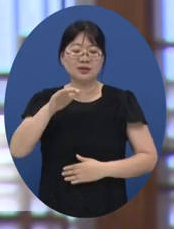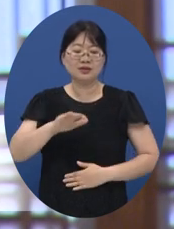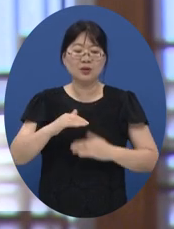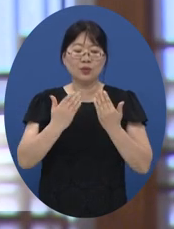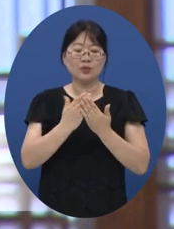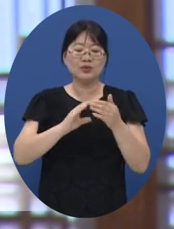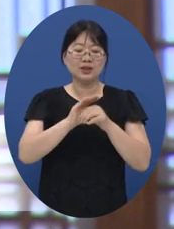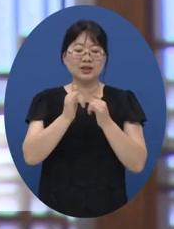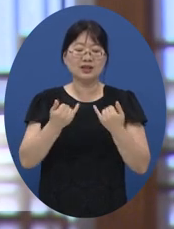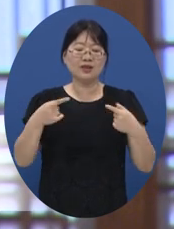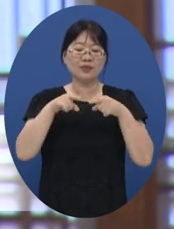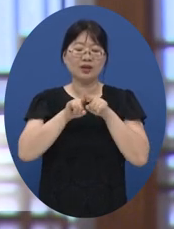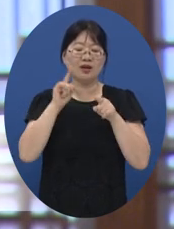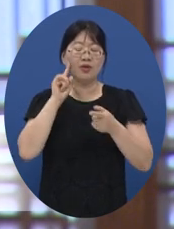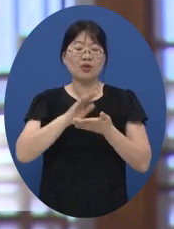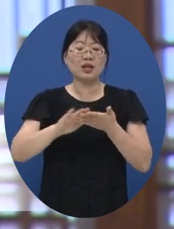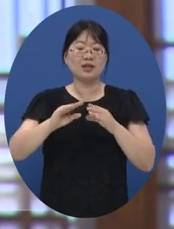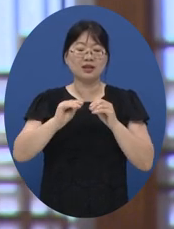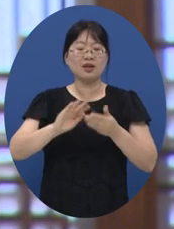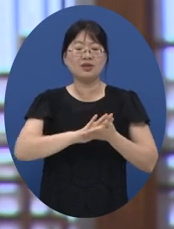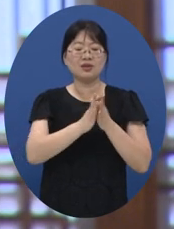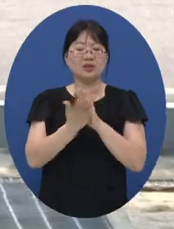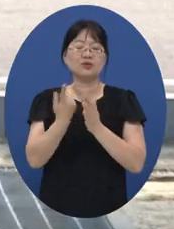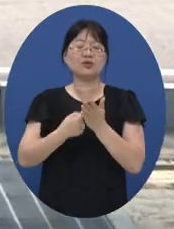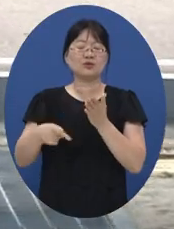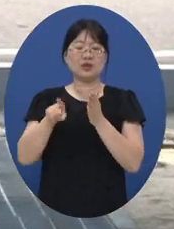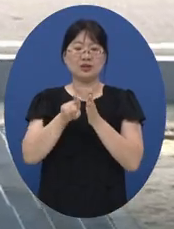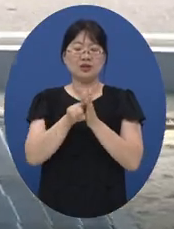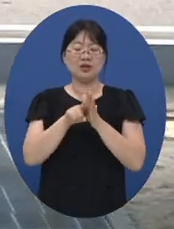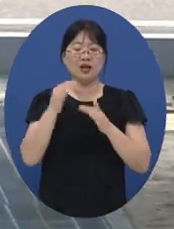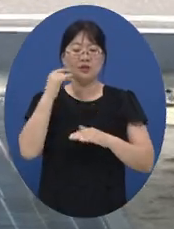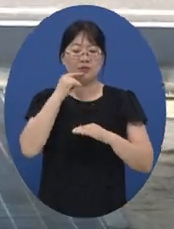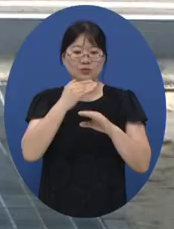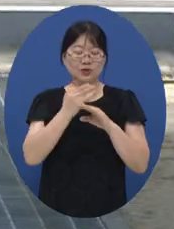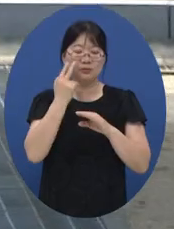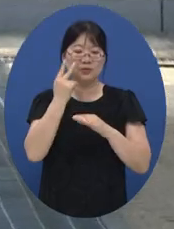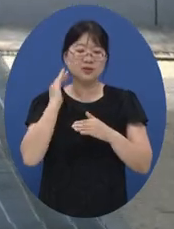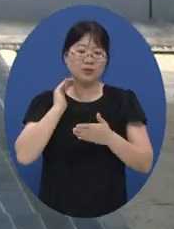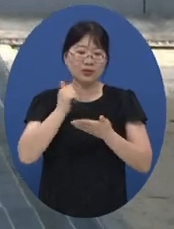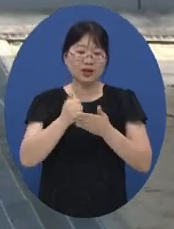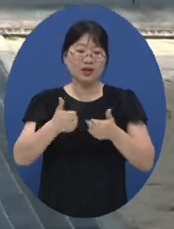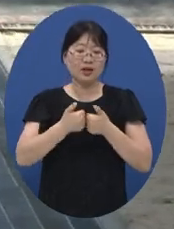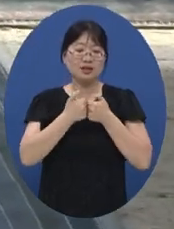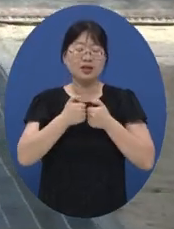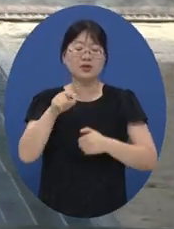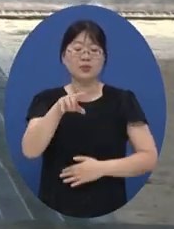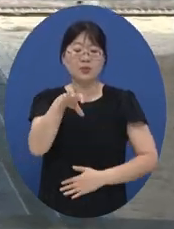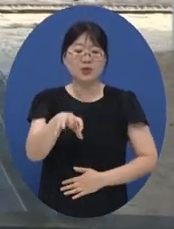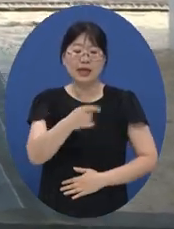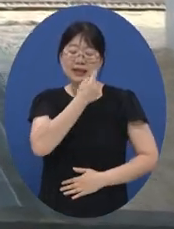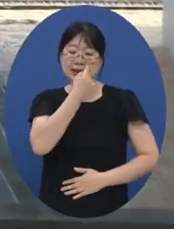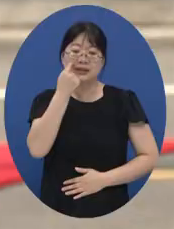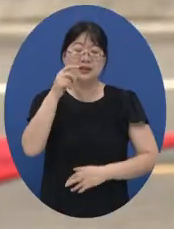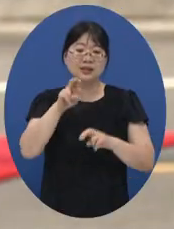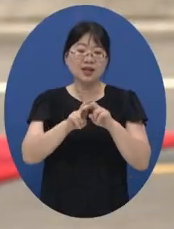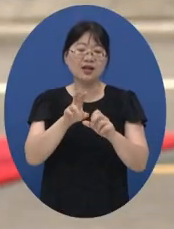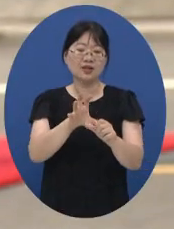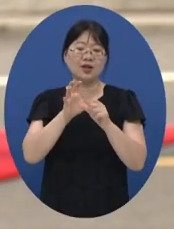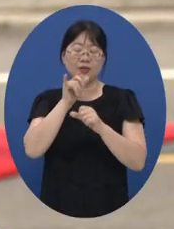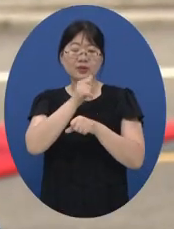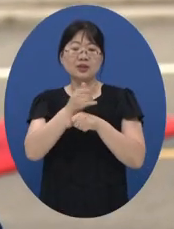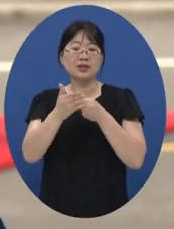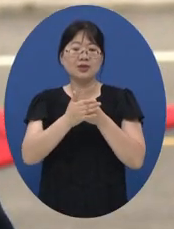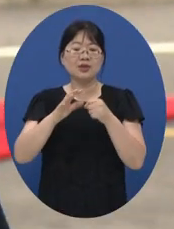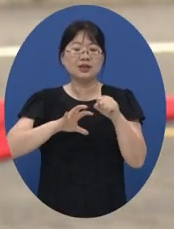시민들이 함께하는 평화의 땅이 될 수 있기를 남 북미 정상회담 등 최근 기 mg 가 상징적인 장소로 활용되면서